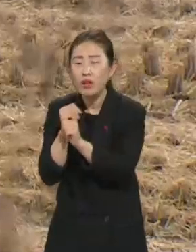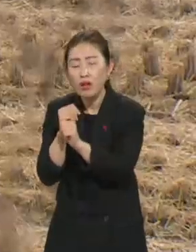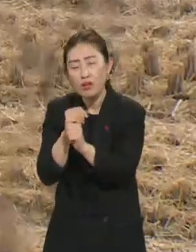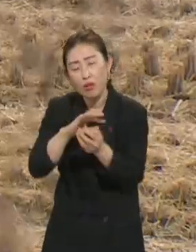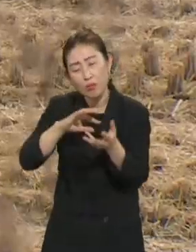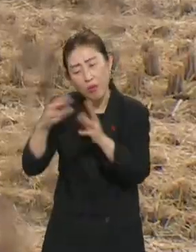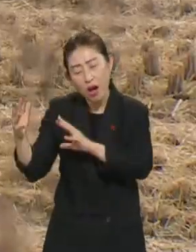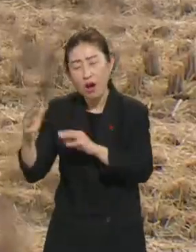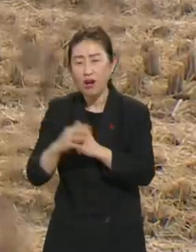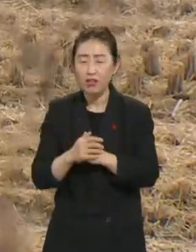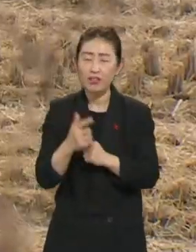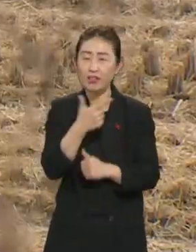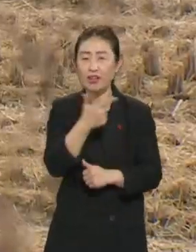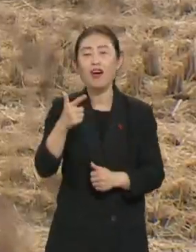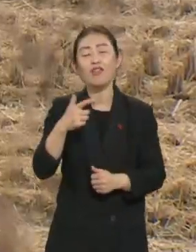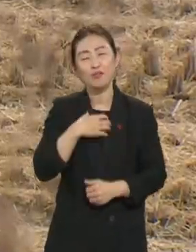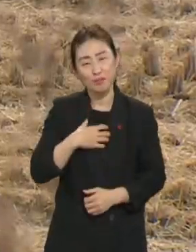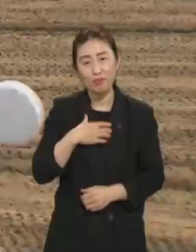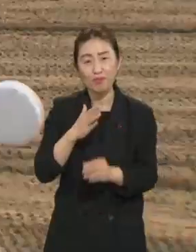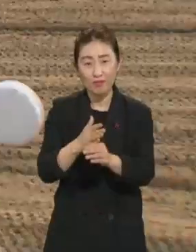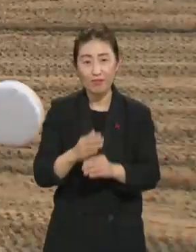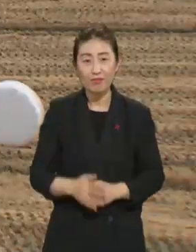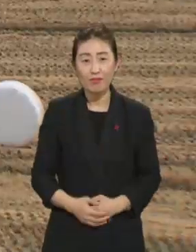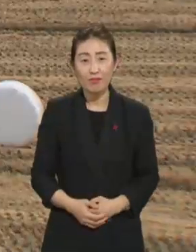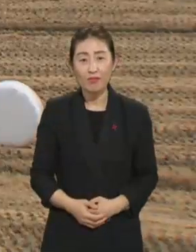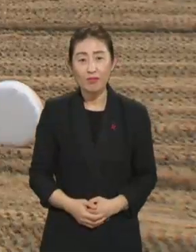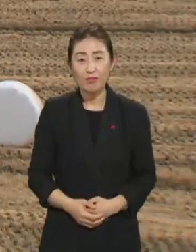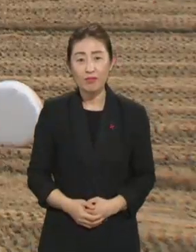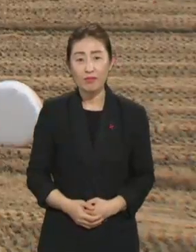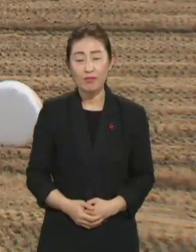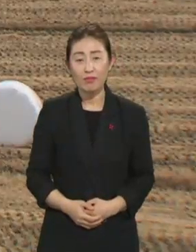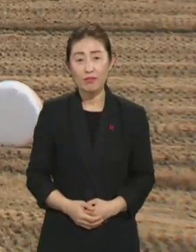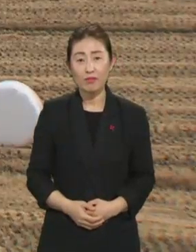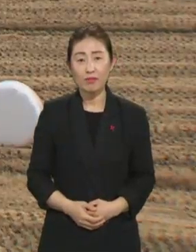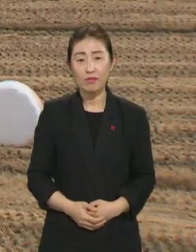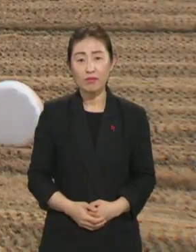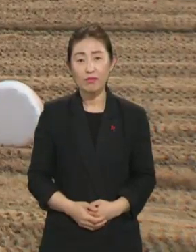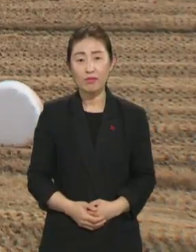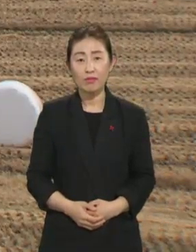차질이 빚어지며 새해 큰 숙제를 남겼습니다. TJB 김철진입니다.